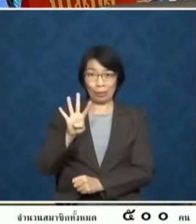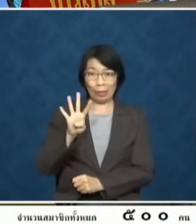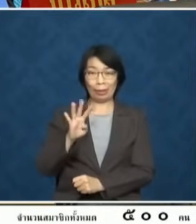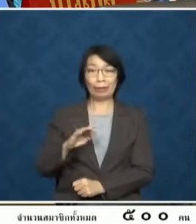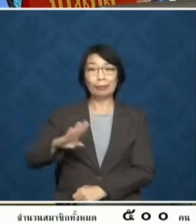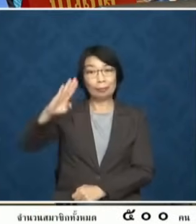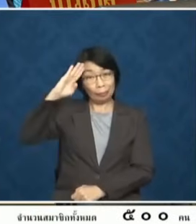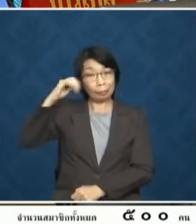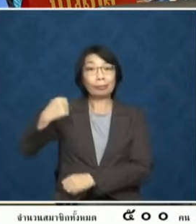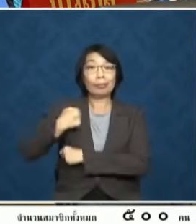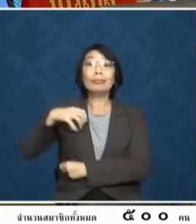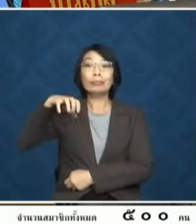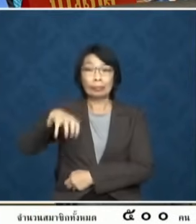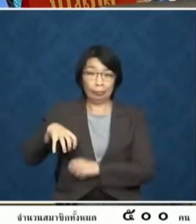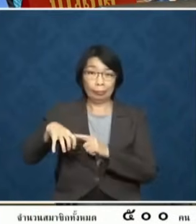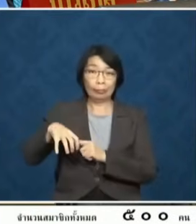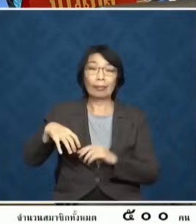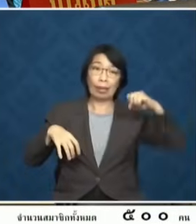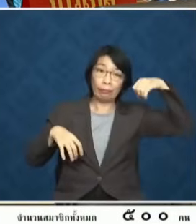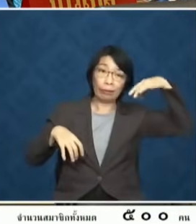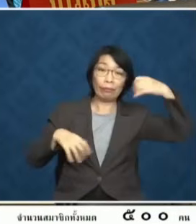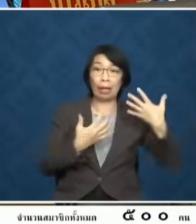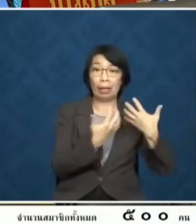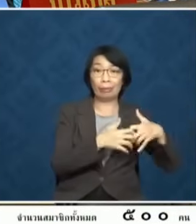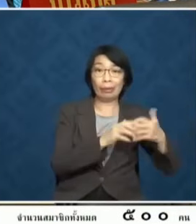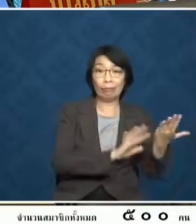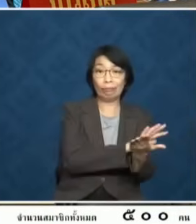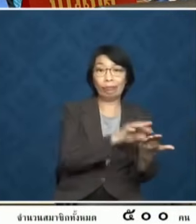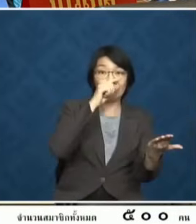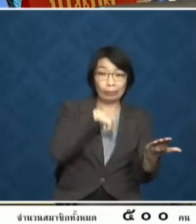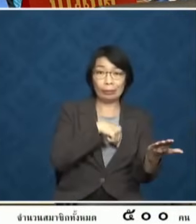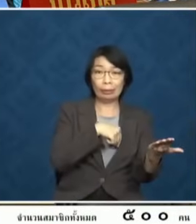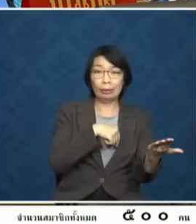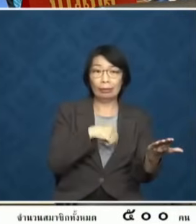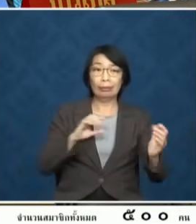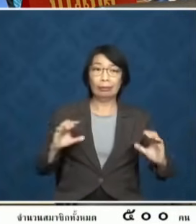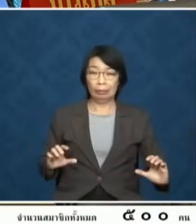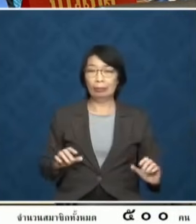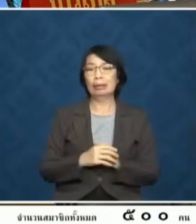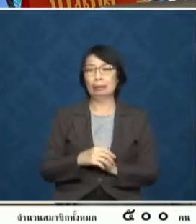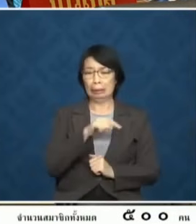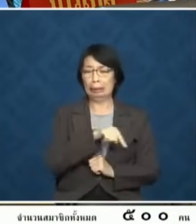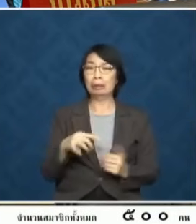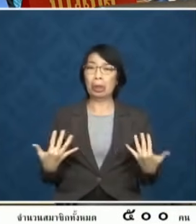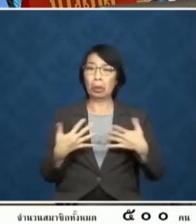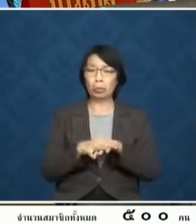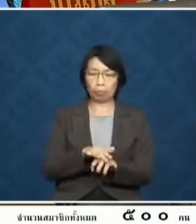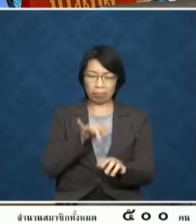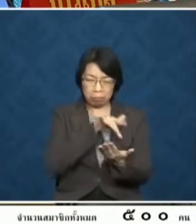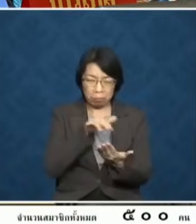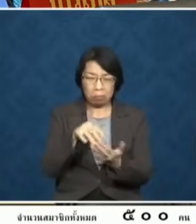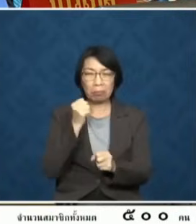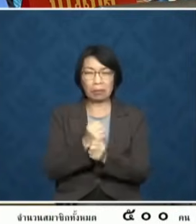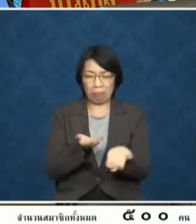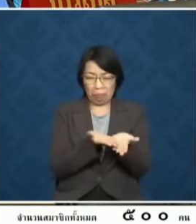ทัพบกและการไฟฟ้าฝ่ายผลิตแห่งประเทศไทยอีตเนี่ยนะคะร่วมกันศึกษาพัฒนากการลงทุนโซลาร